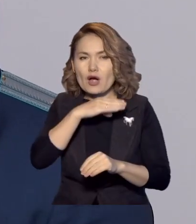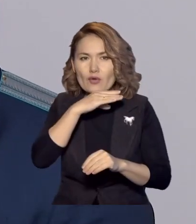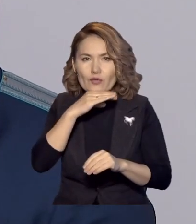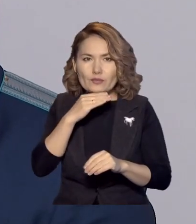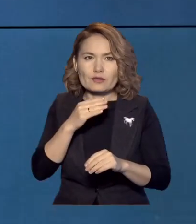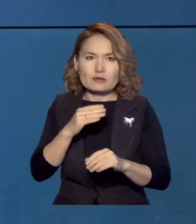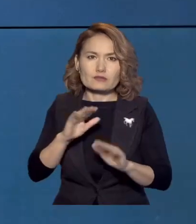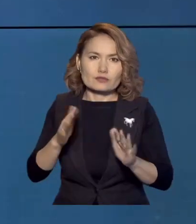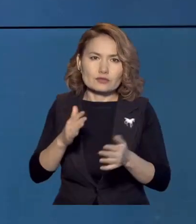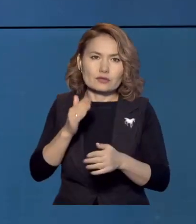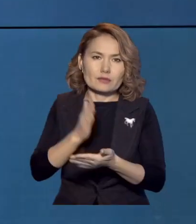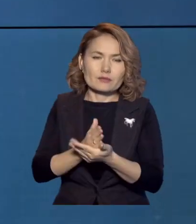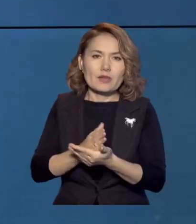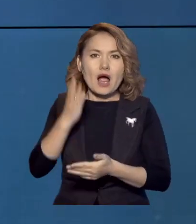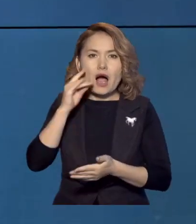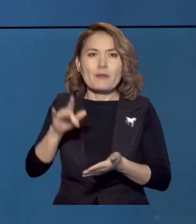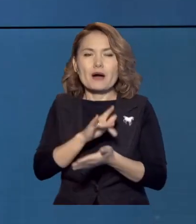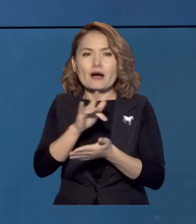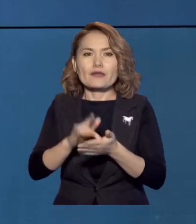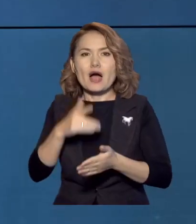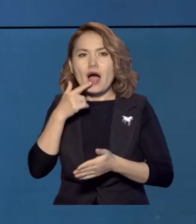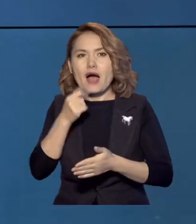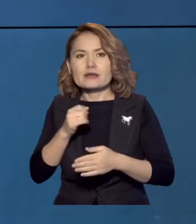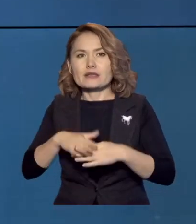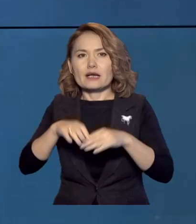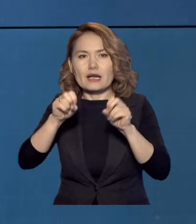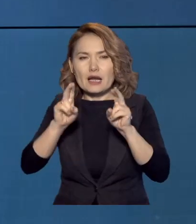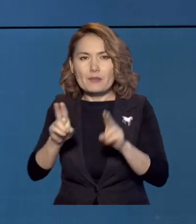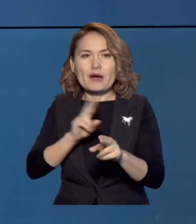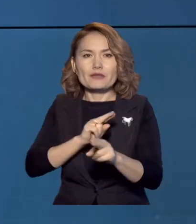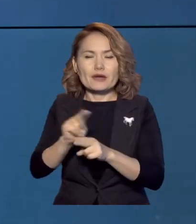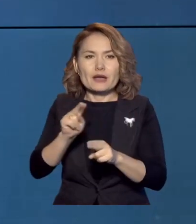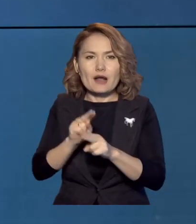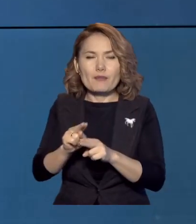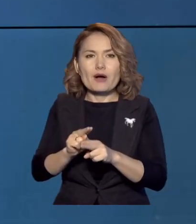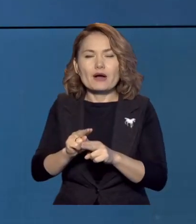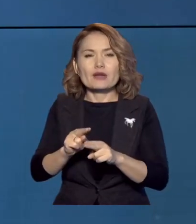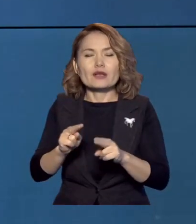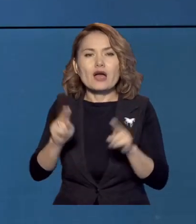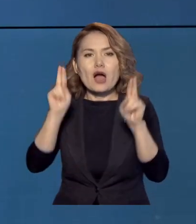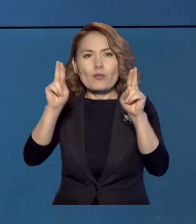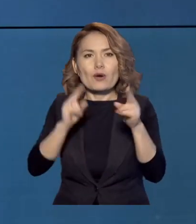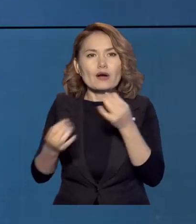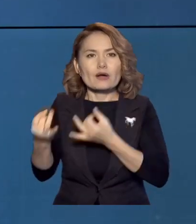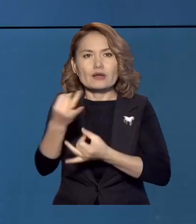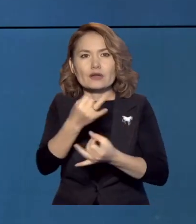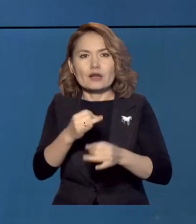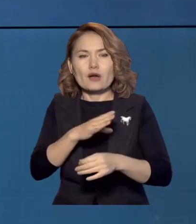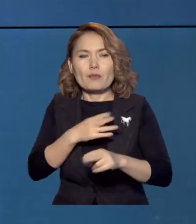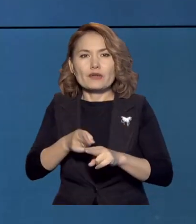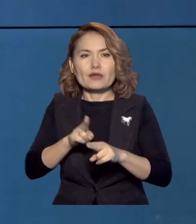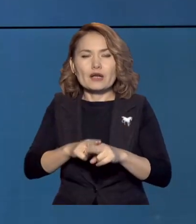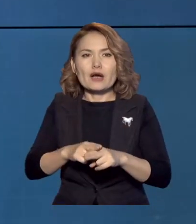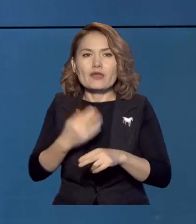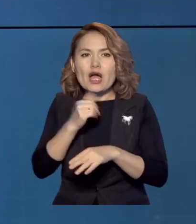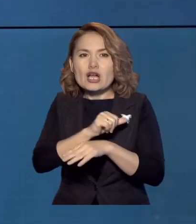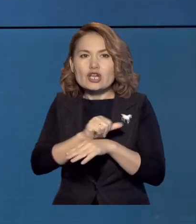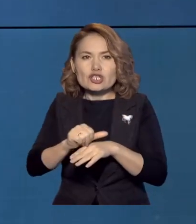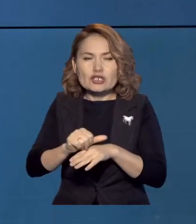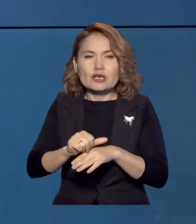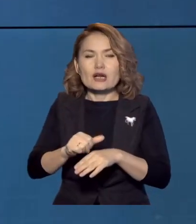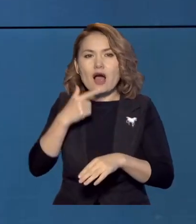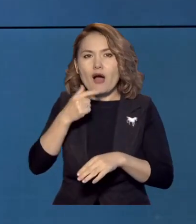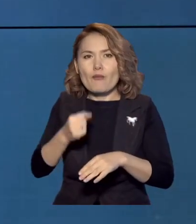көрінеді. Алматыда әскери кадрларды даярлаудың заманауи тәсілдері талқыланды. Ұлттық қауіпсіздік комитеті Шекара академиясының